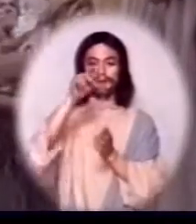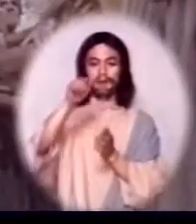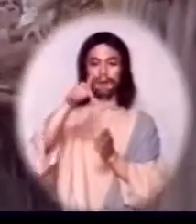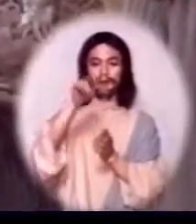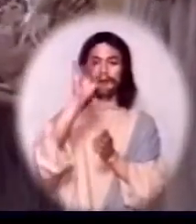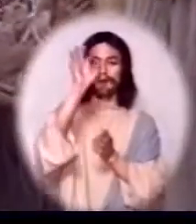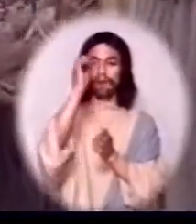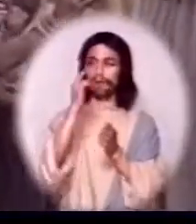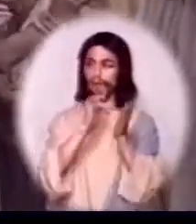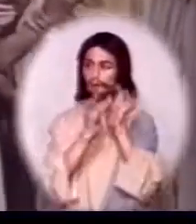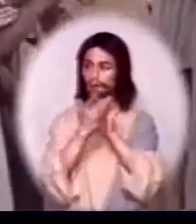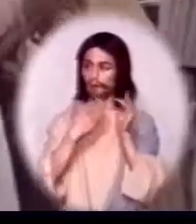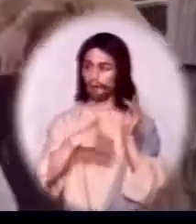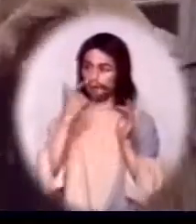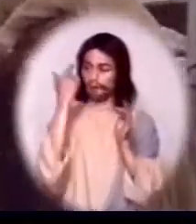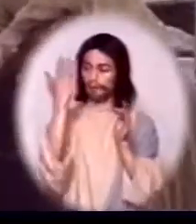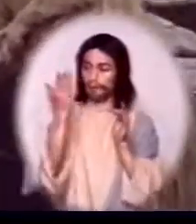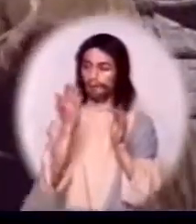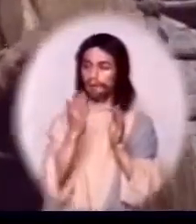삭개오가 예수님을 어떻게 알지?